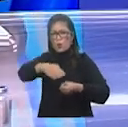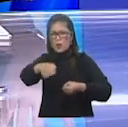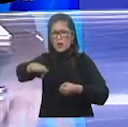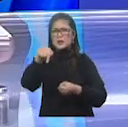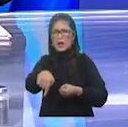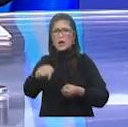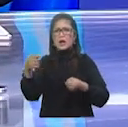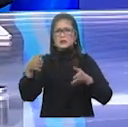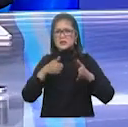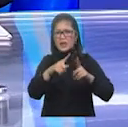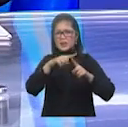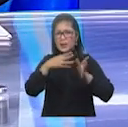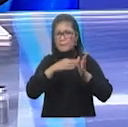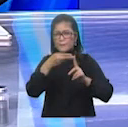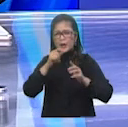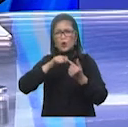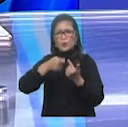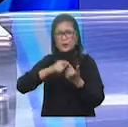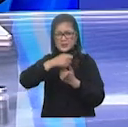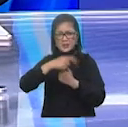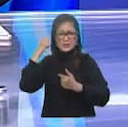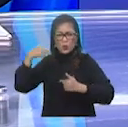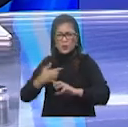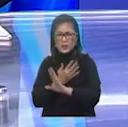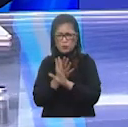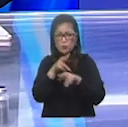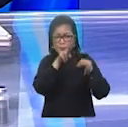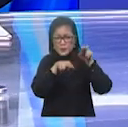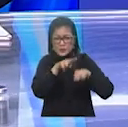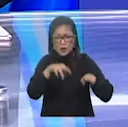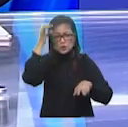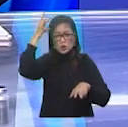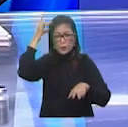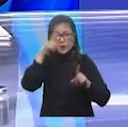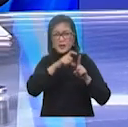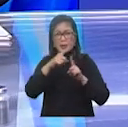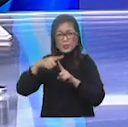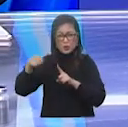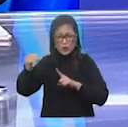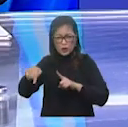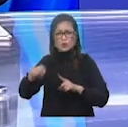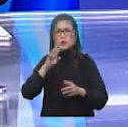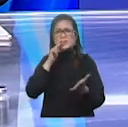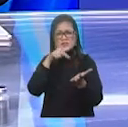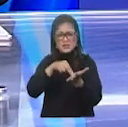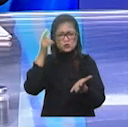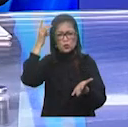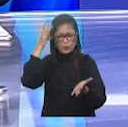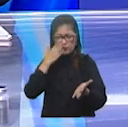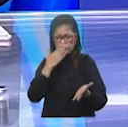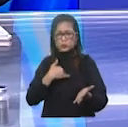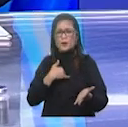melaju zigzag di Jalan Tempe, Lumajang, Jawa Timur. Hasil pemeriksaan, sopir dump truk ternyata tidak memiliki surat izin